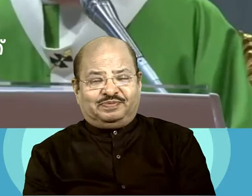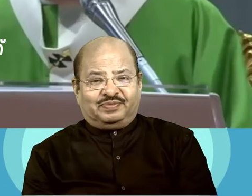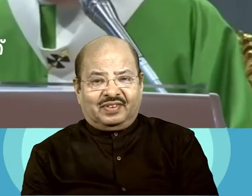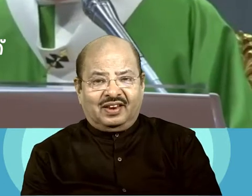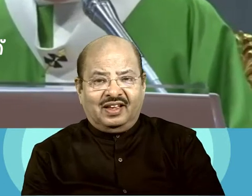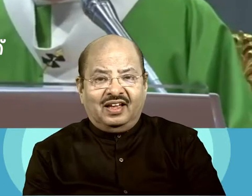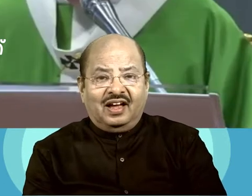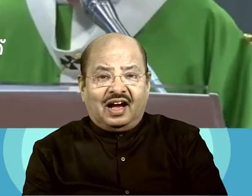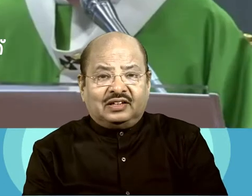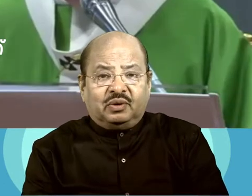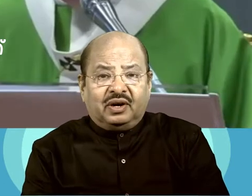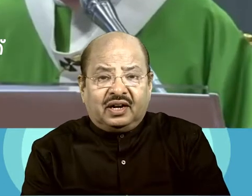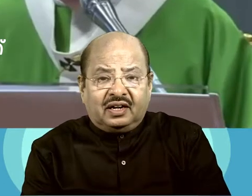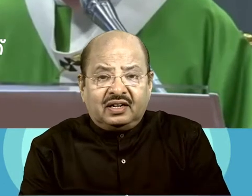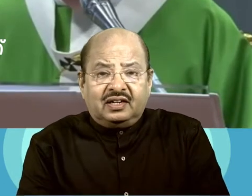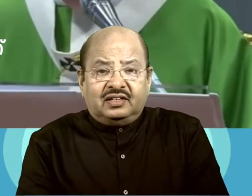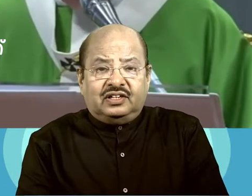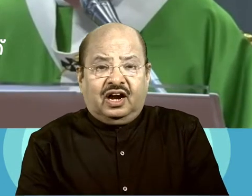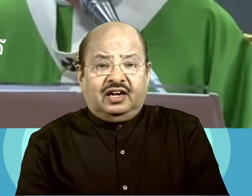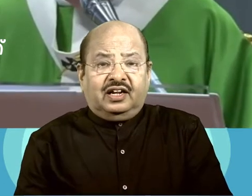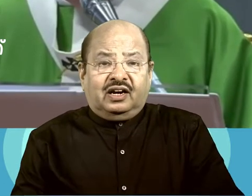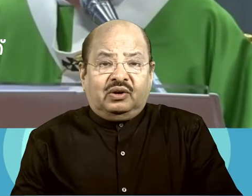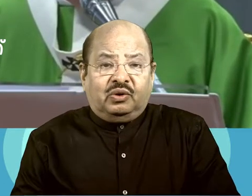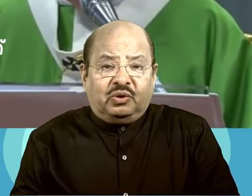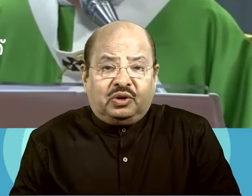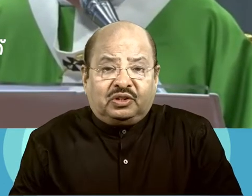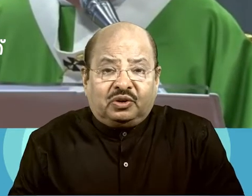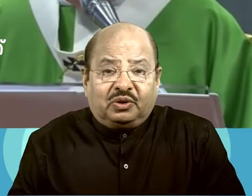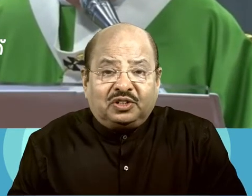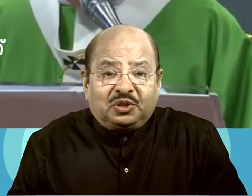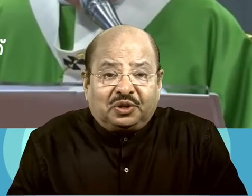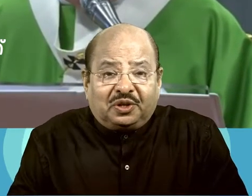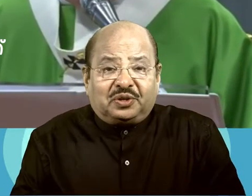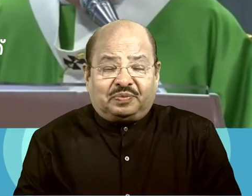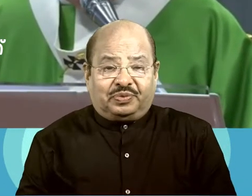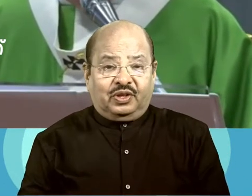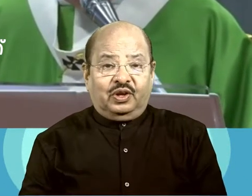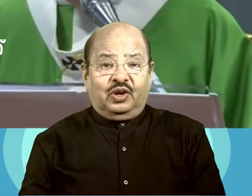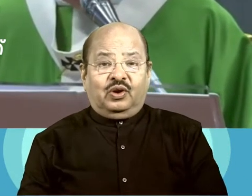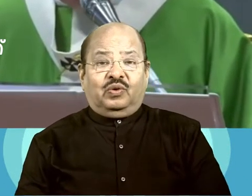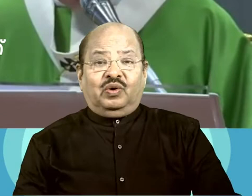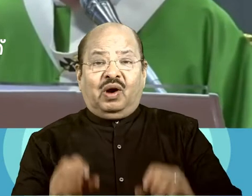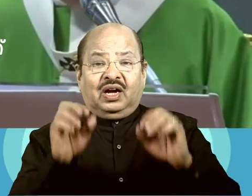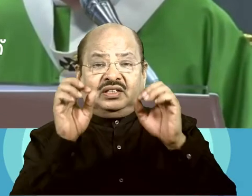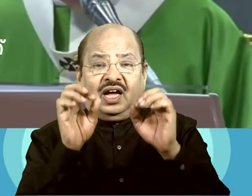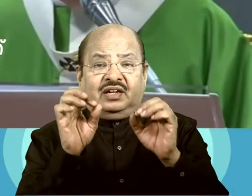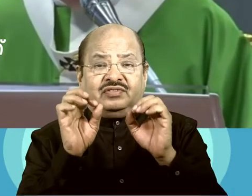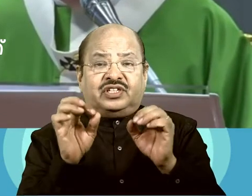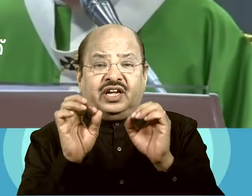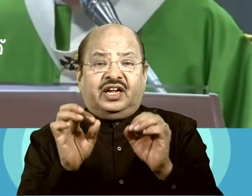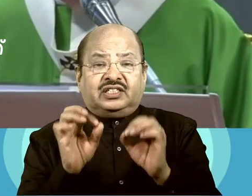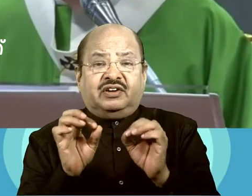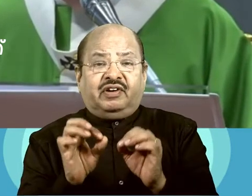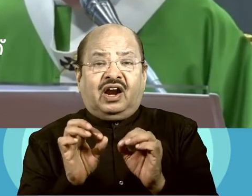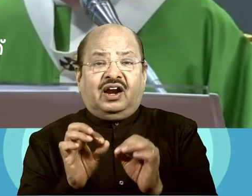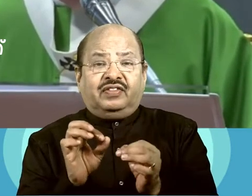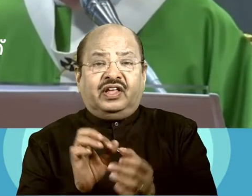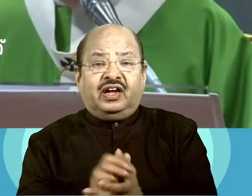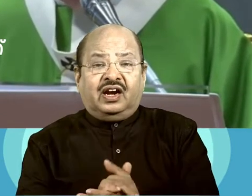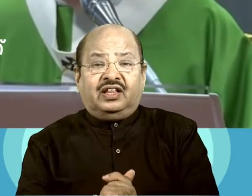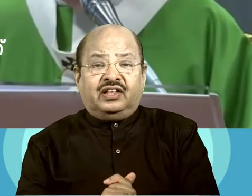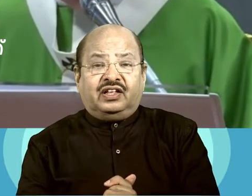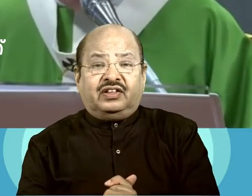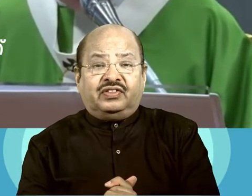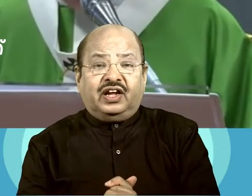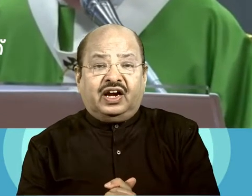അവൾക്കില്ലായിരുന്നു. അതുകൊണ്ട് ഞാൻ നിങ്ങൾ ഓരോരുത്തരോടും ചോദിക്കുന്നു, ഒരു വാഗ്ദാനം സ്വീകരിച്ചവരാണ്